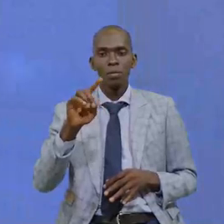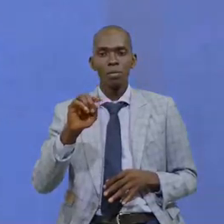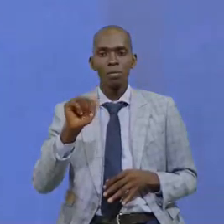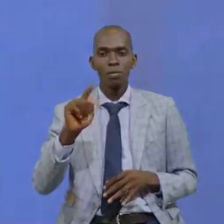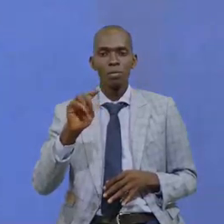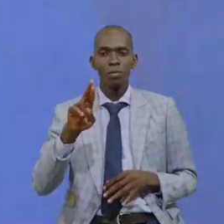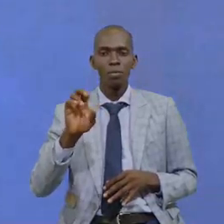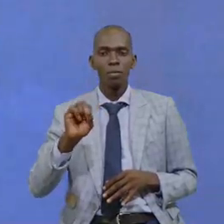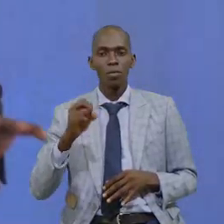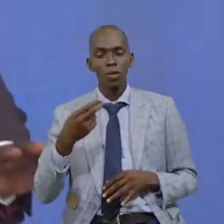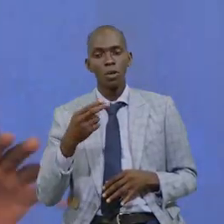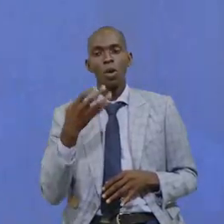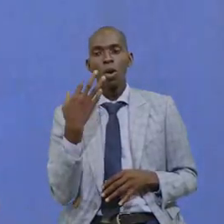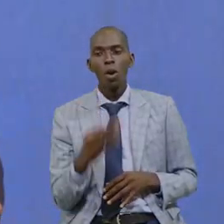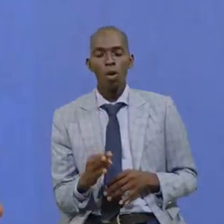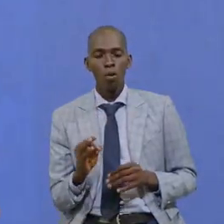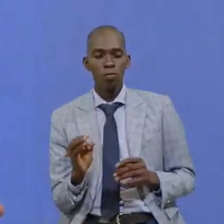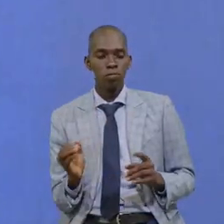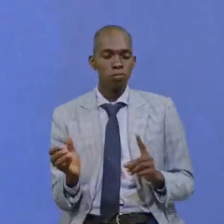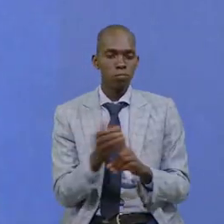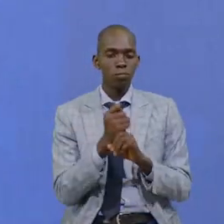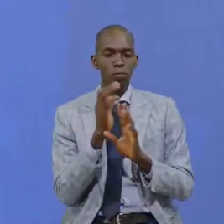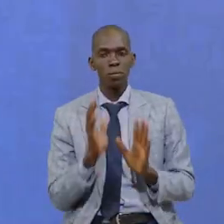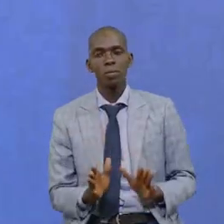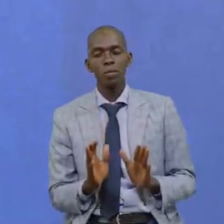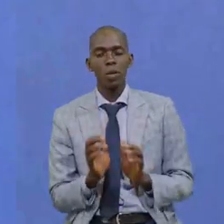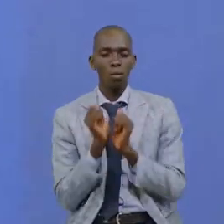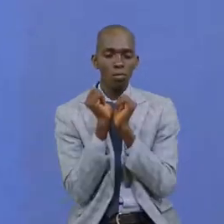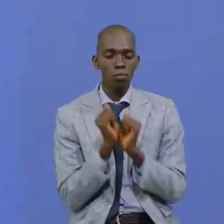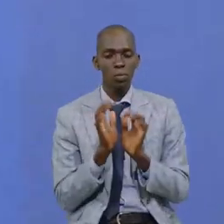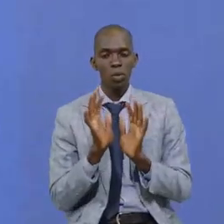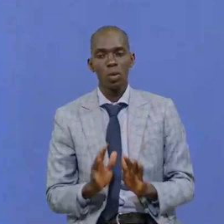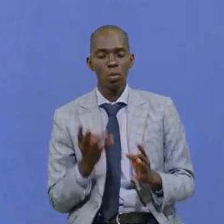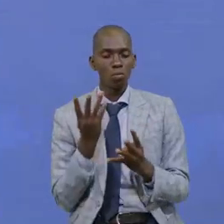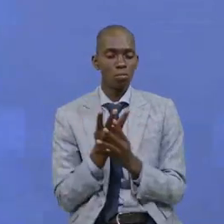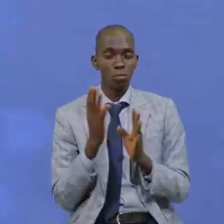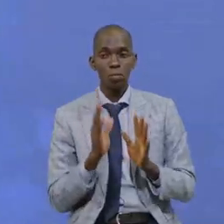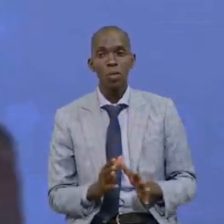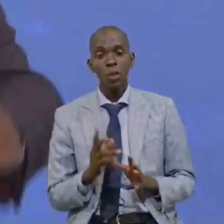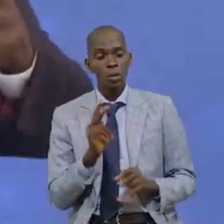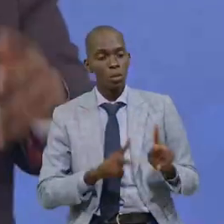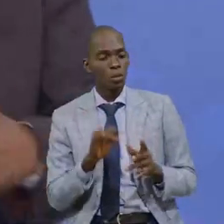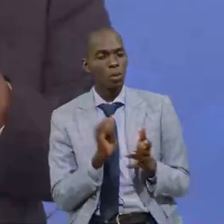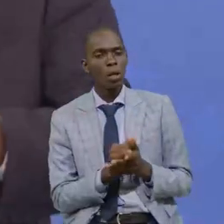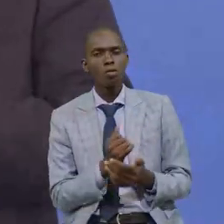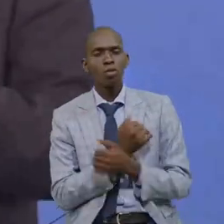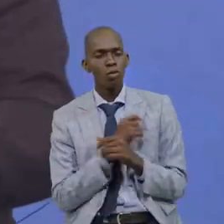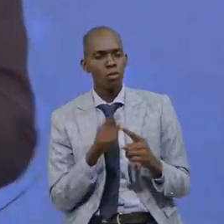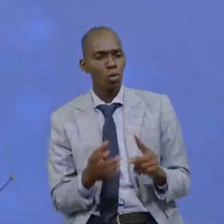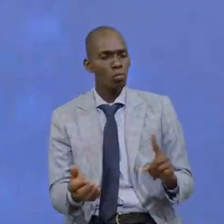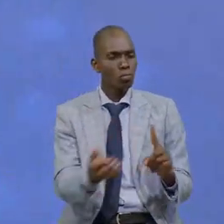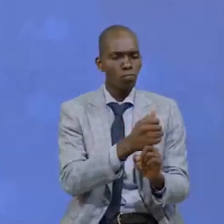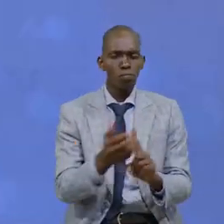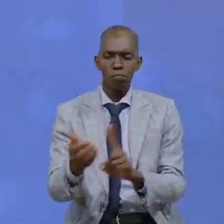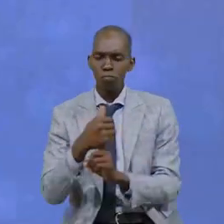Vous savez, les ravisseurs, ceux qui capturent les gens et qui les assujettissent